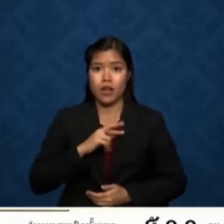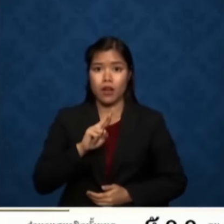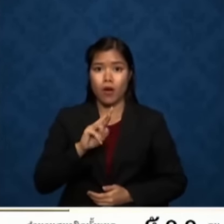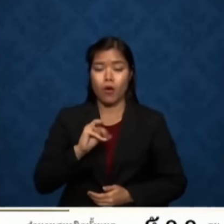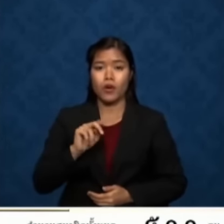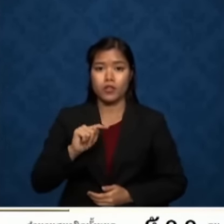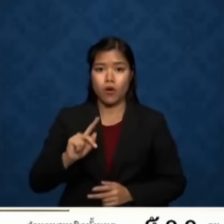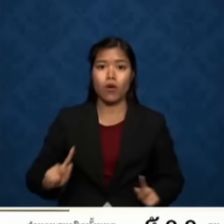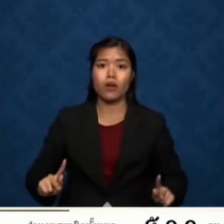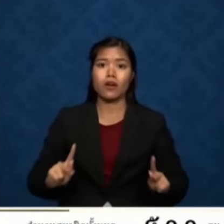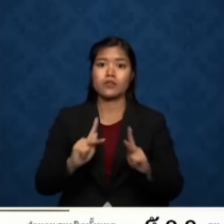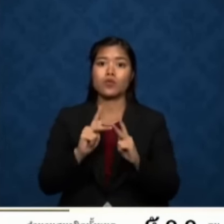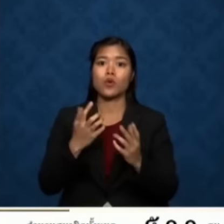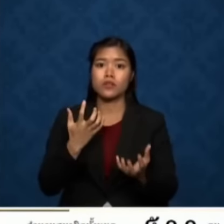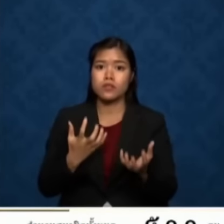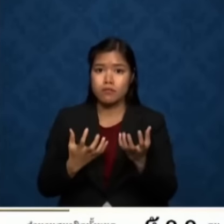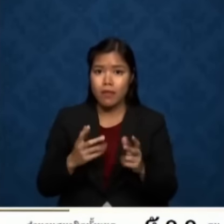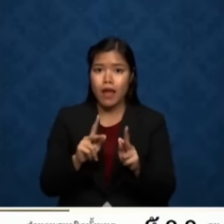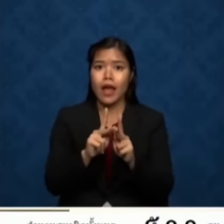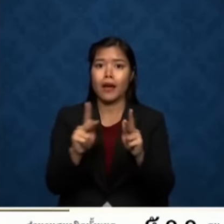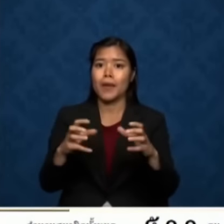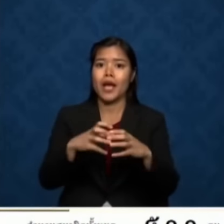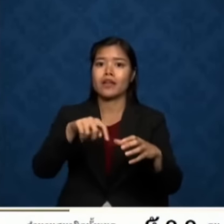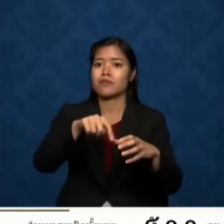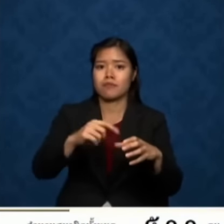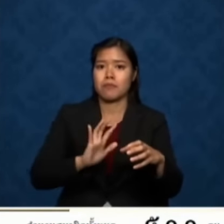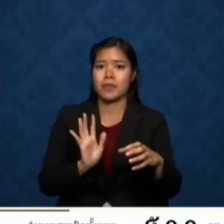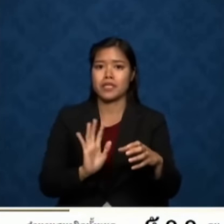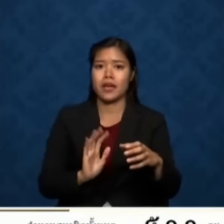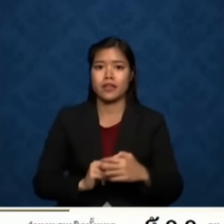ก็ไม่ได้เป็นคณะกรรมการพักโทษ